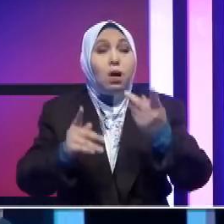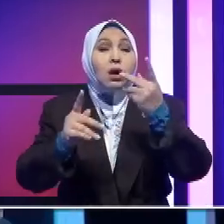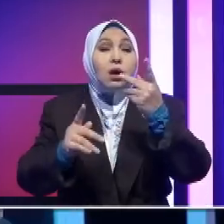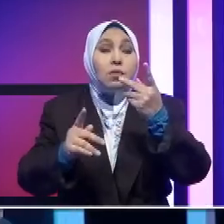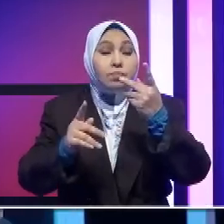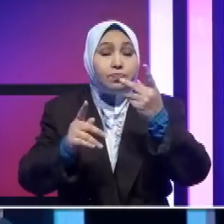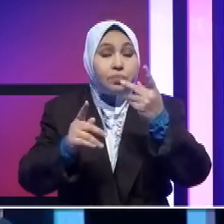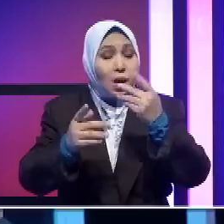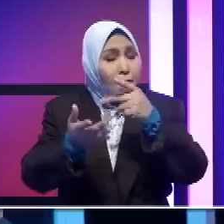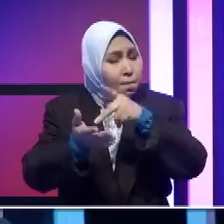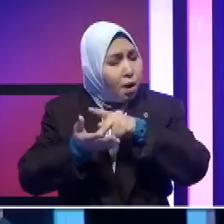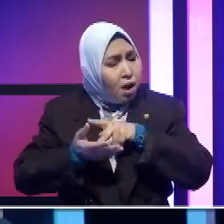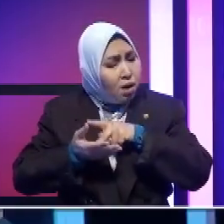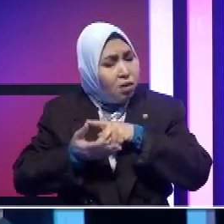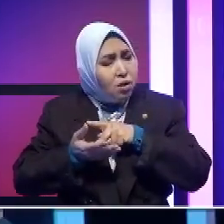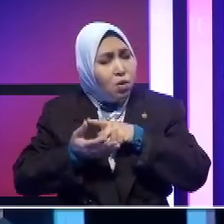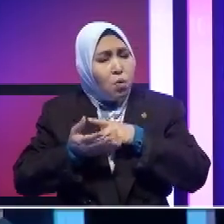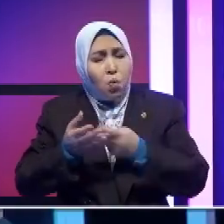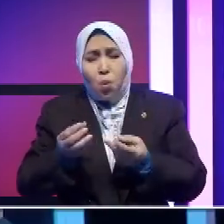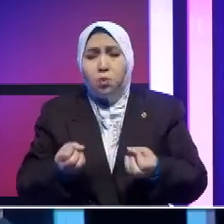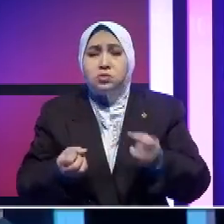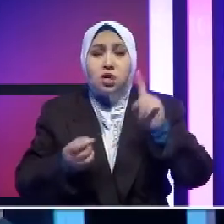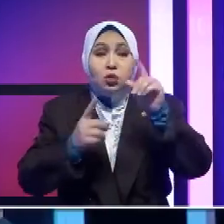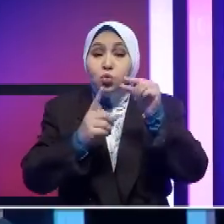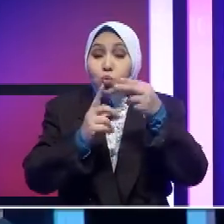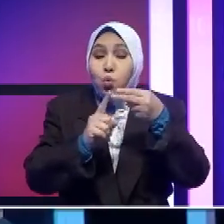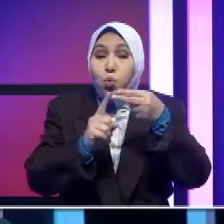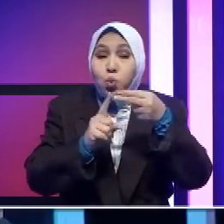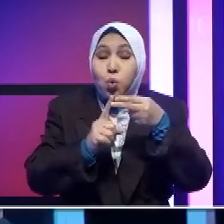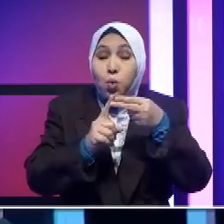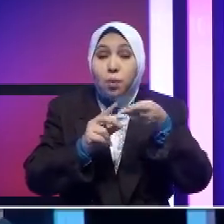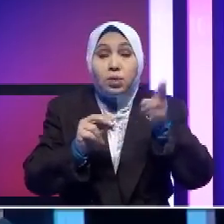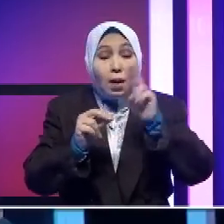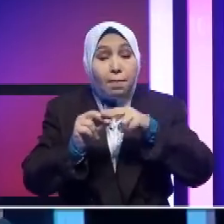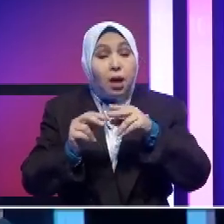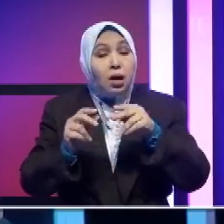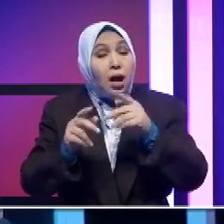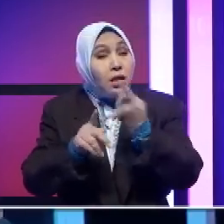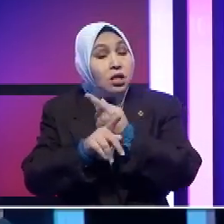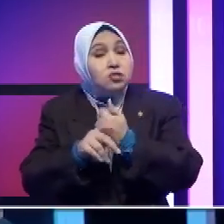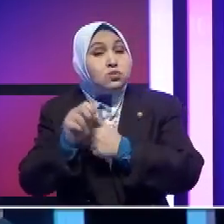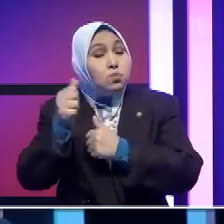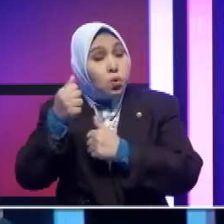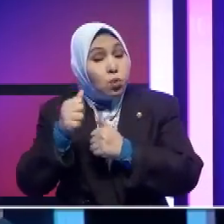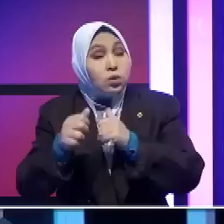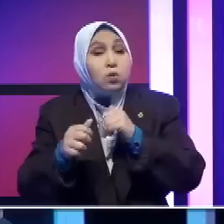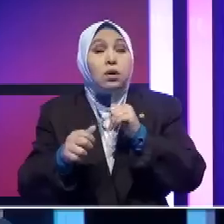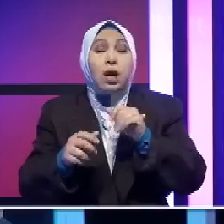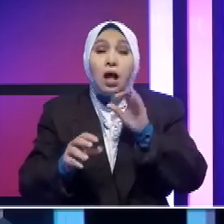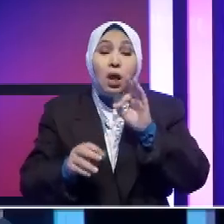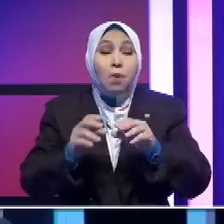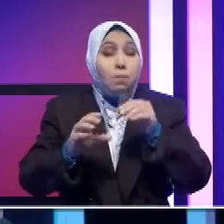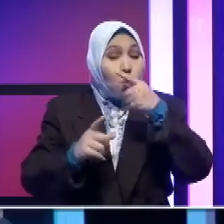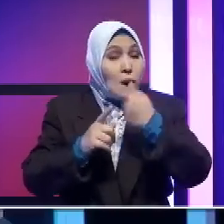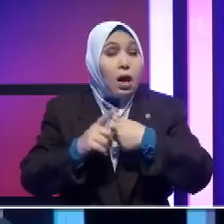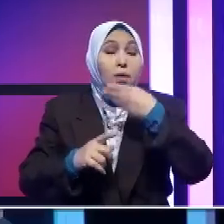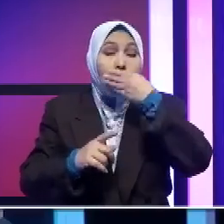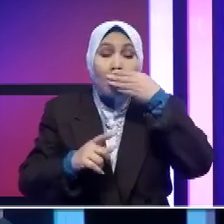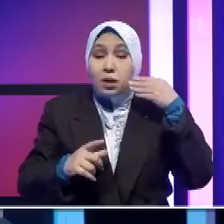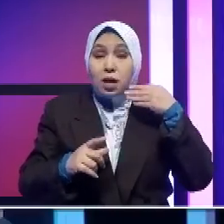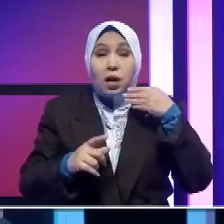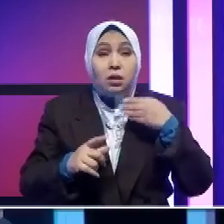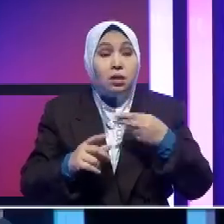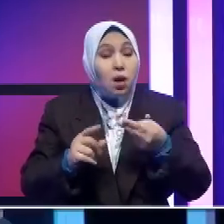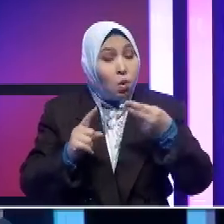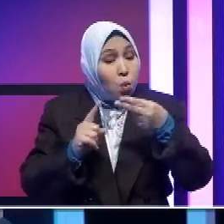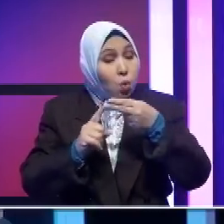lihat pahalanya berlipat kali ganda, bayangkan satu huruf digandakan 10, itu bukan bulan Ramadan. Kalau masuk bulan Ramadan, Allah